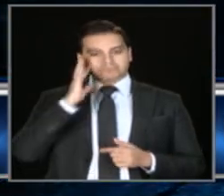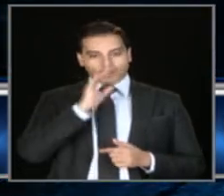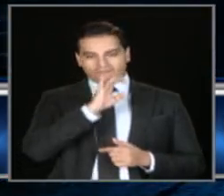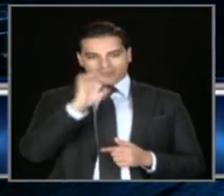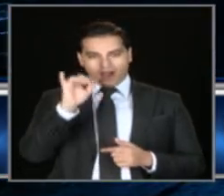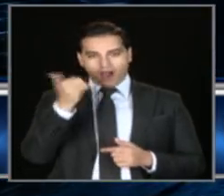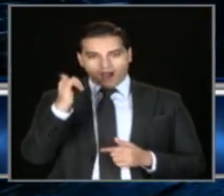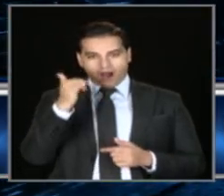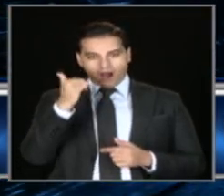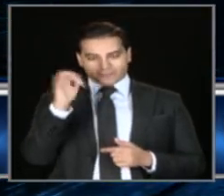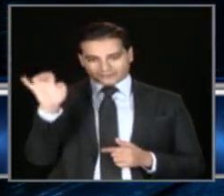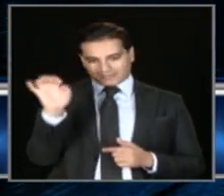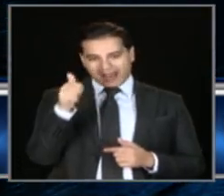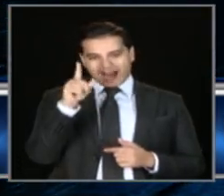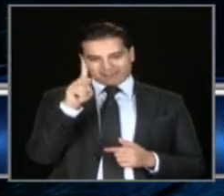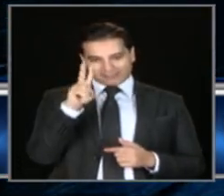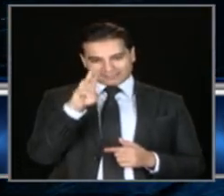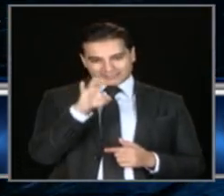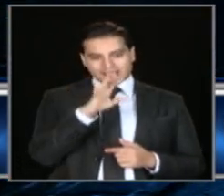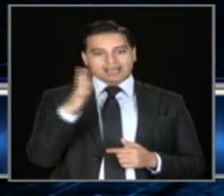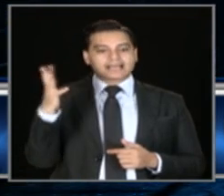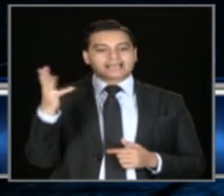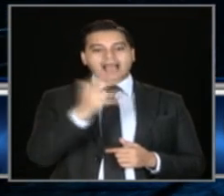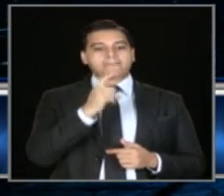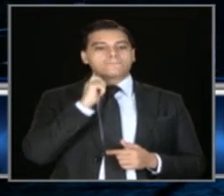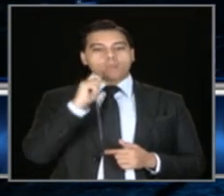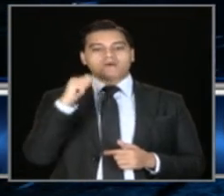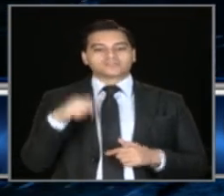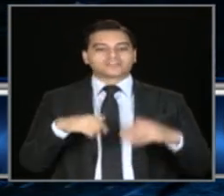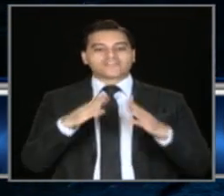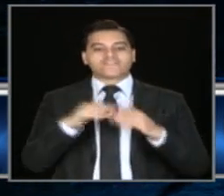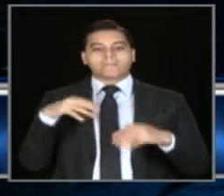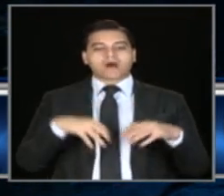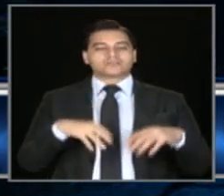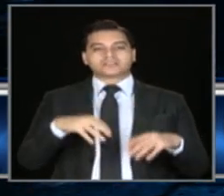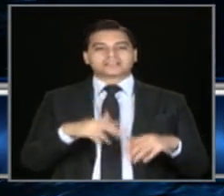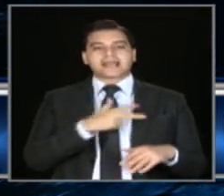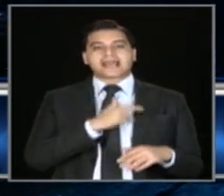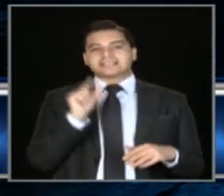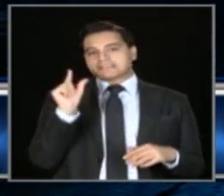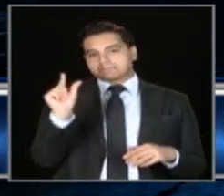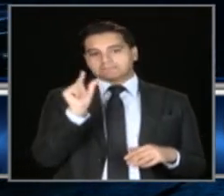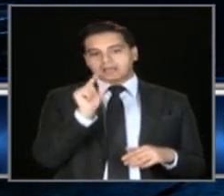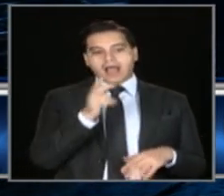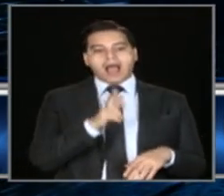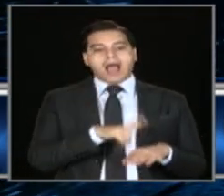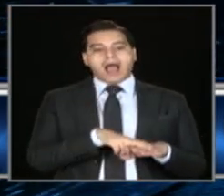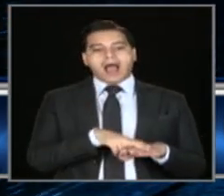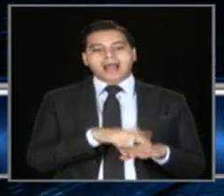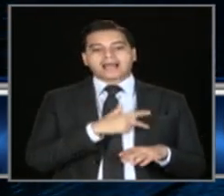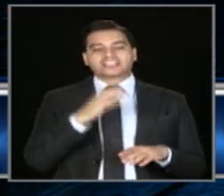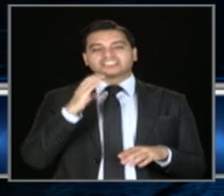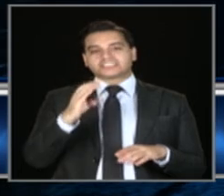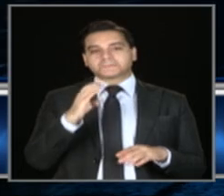وفقا للابجديه العربيه كم عدد المحافظات المصريه التي تحتوي على